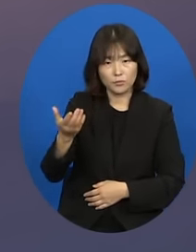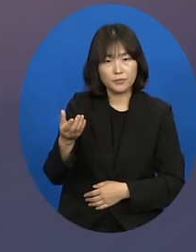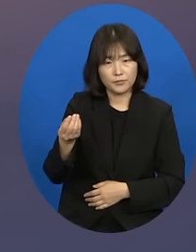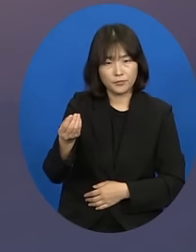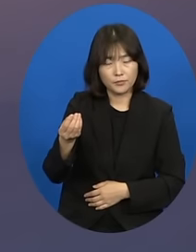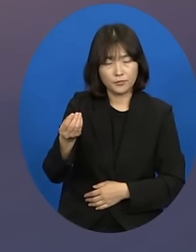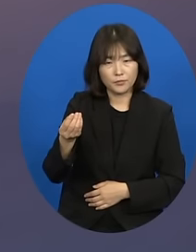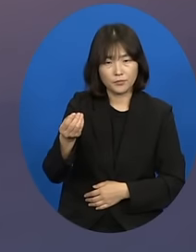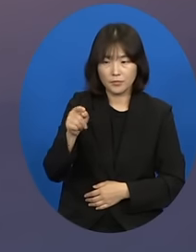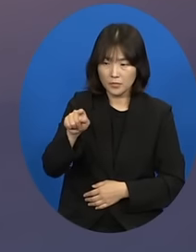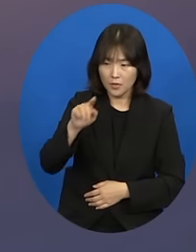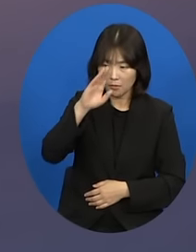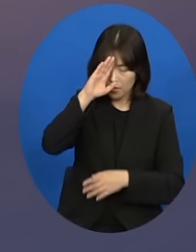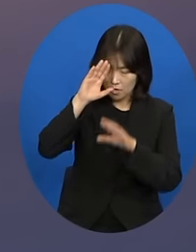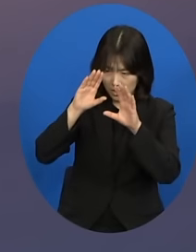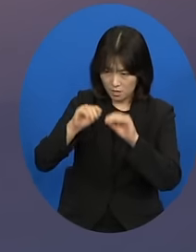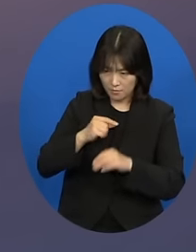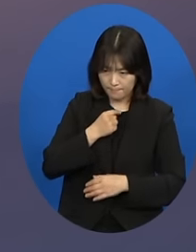내가 낫고 싶으냐?